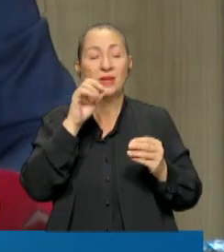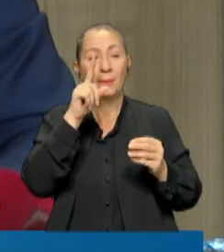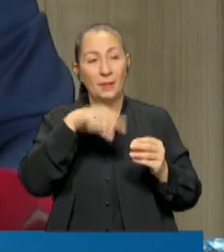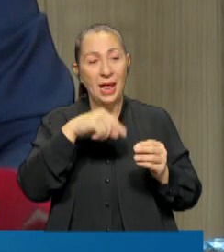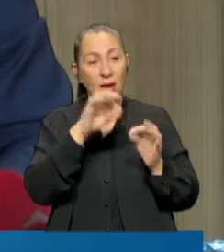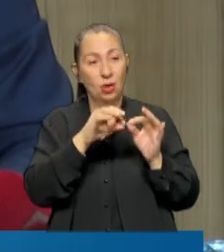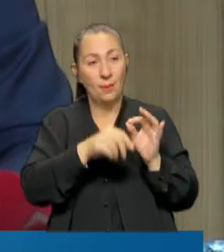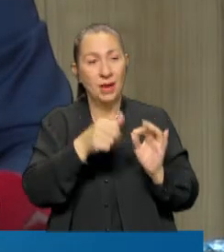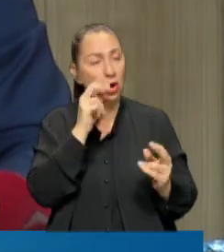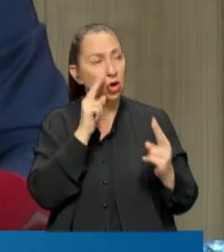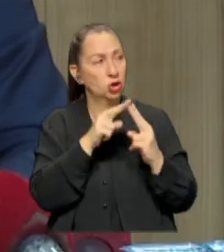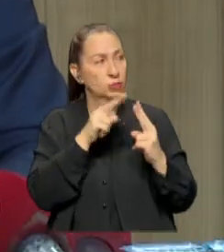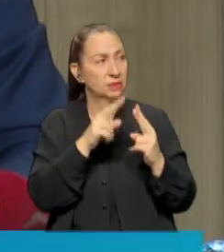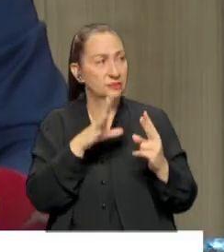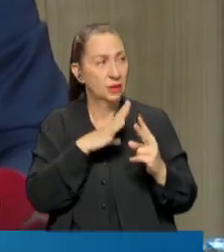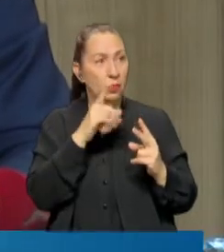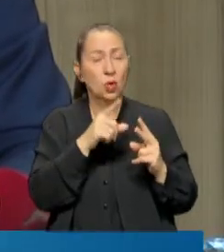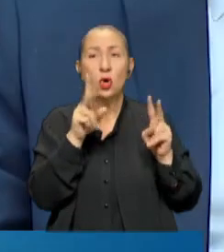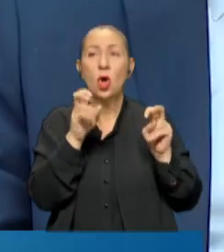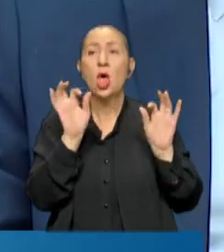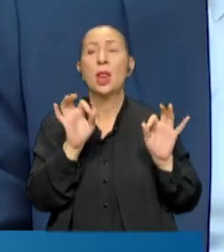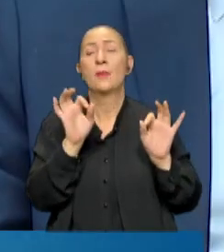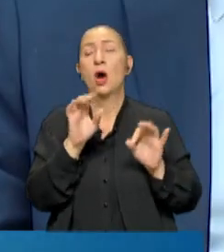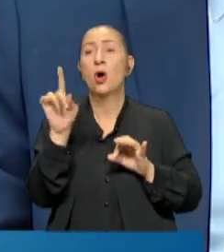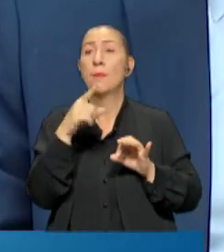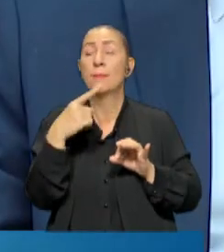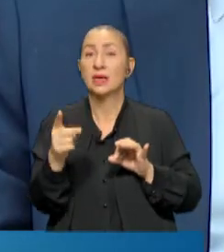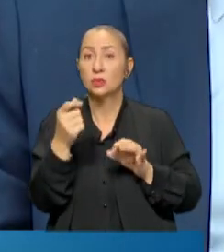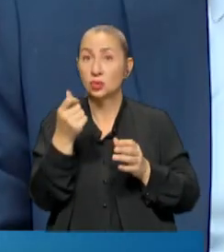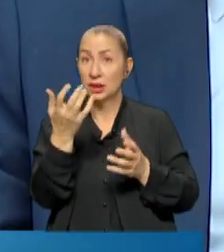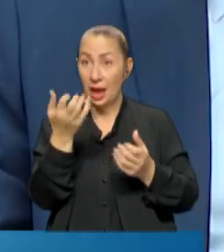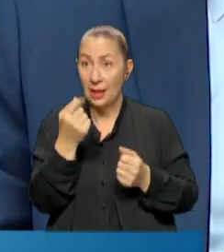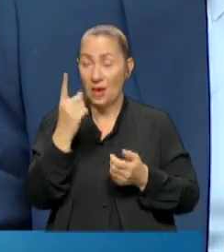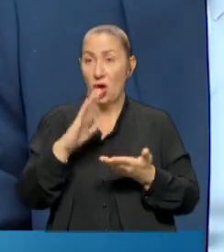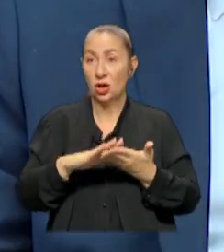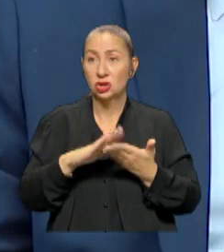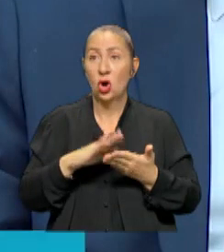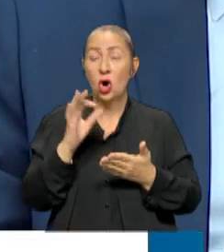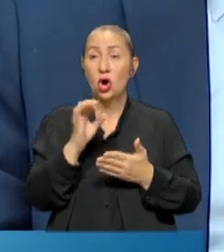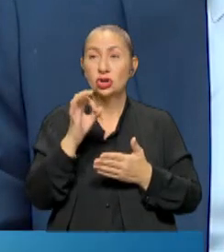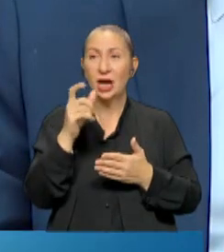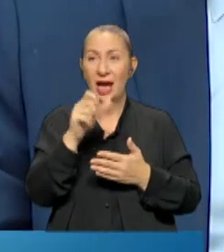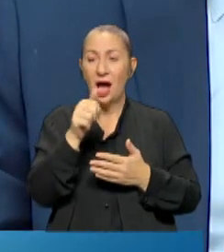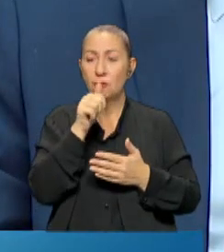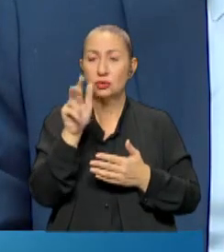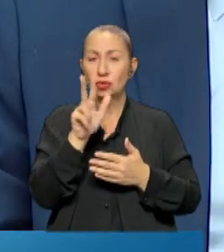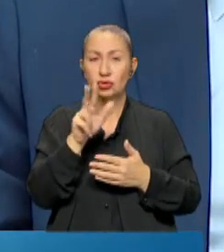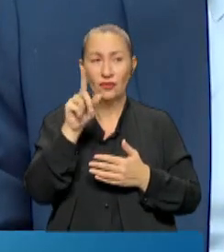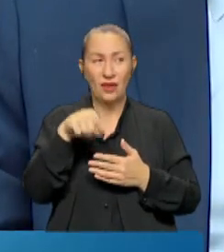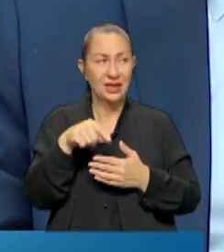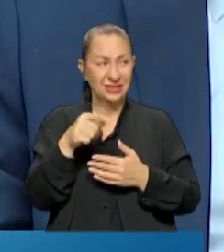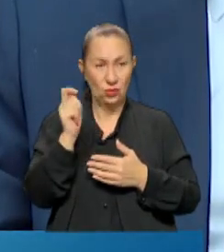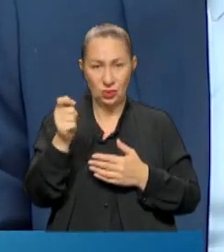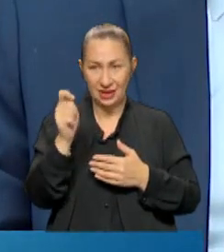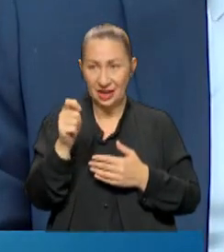Bakanımızla görüşmelerimiz var. Bu konuda önemli bir konudur. 10 bin lira ücret alan bir arkadaş Ocak ayında 630 lira vergi